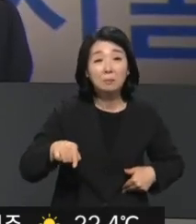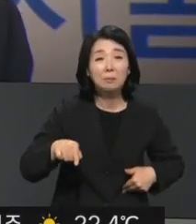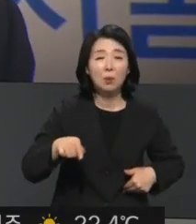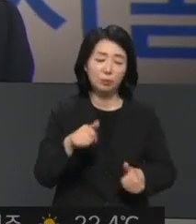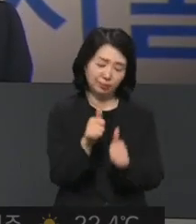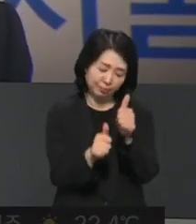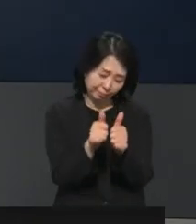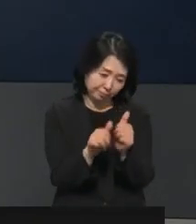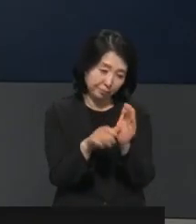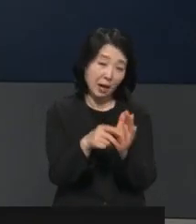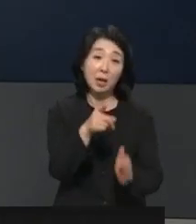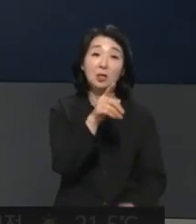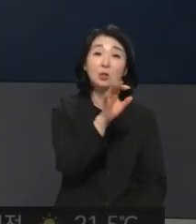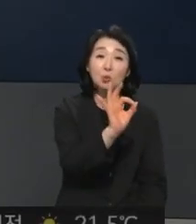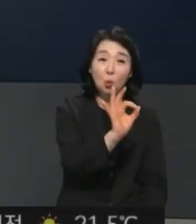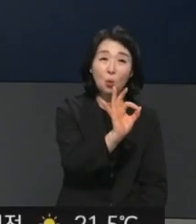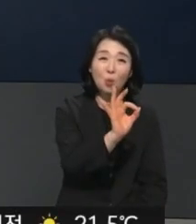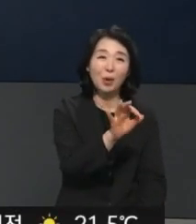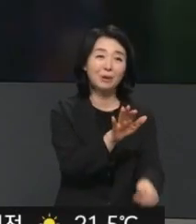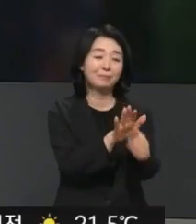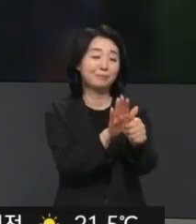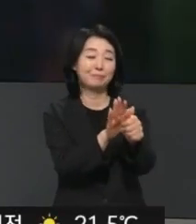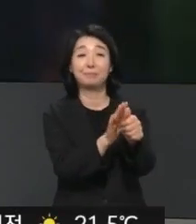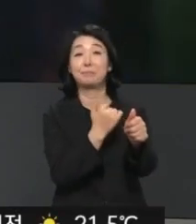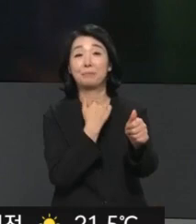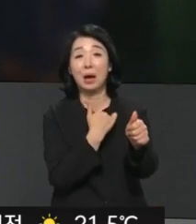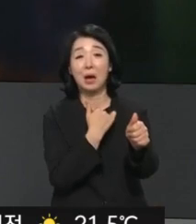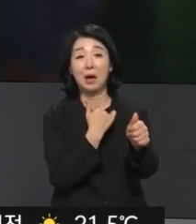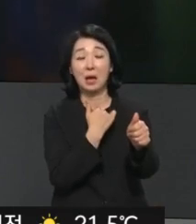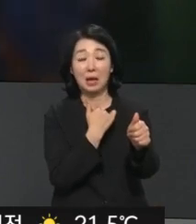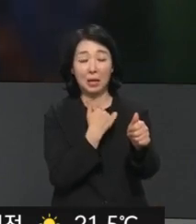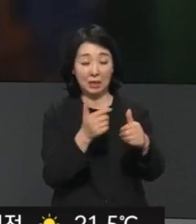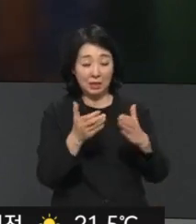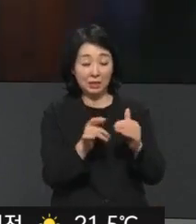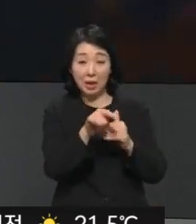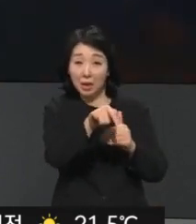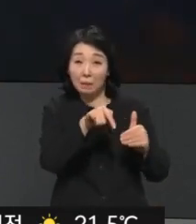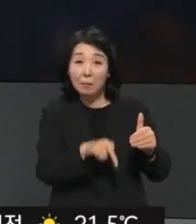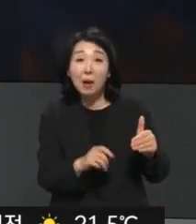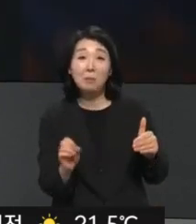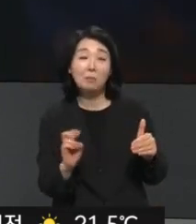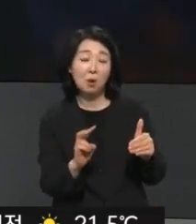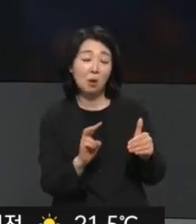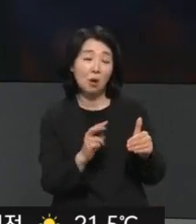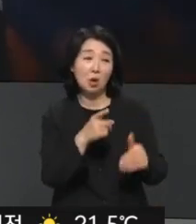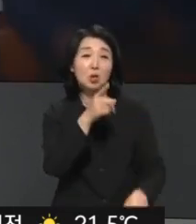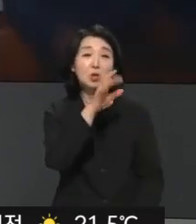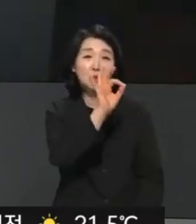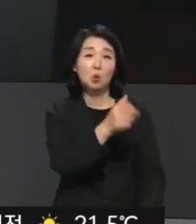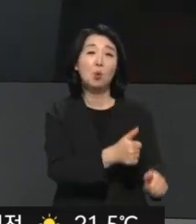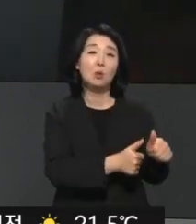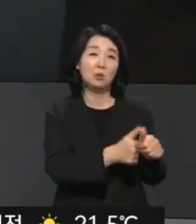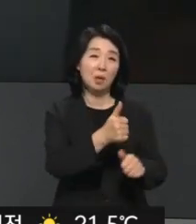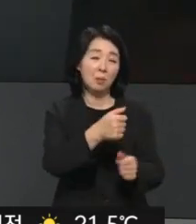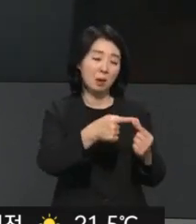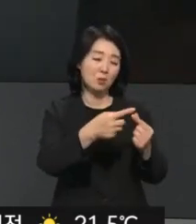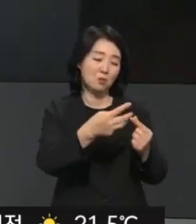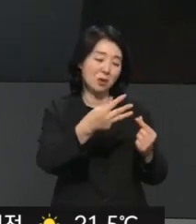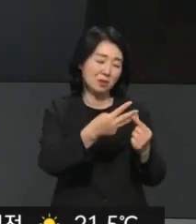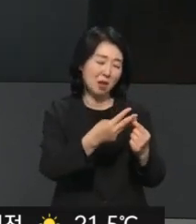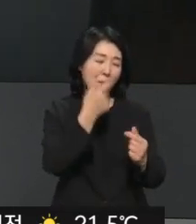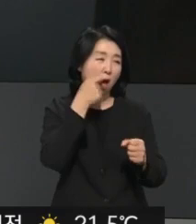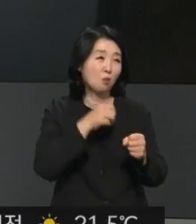속에 송 전 대표의 든든한 뒷배였습니다. 당 안팎에선 송 전 대표의 당선 이유를 이 삼수에 따른 동정론